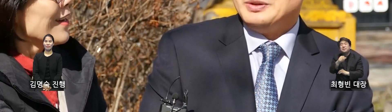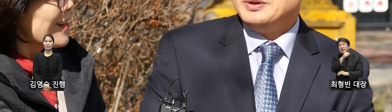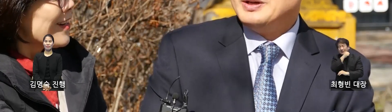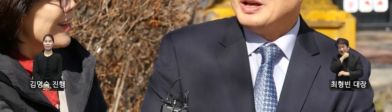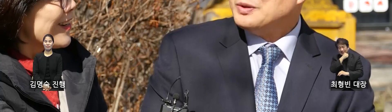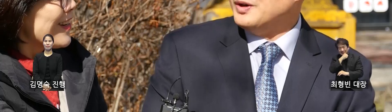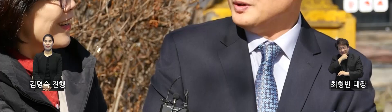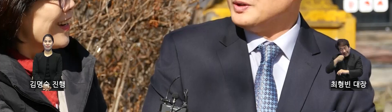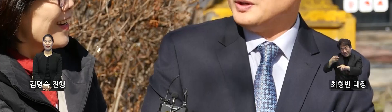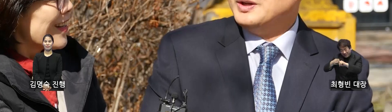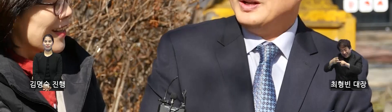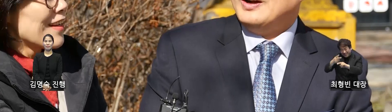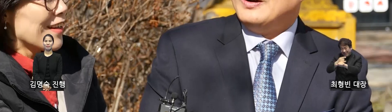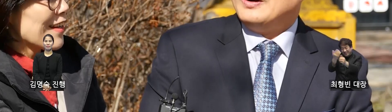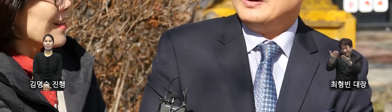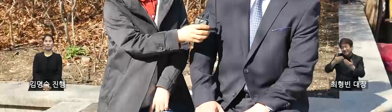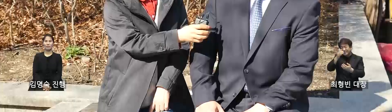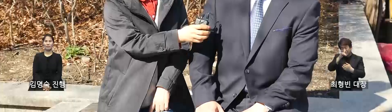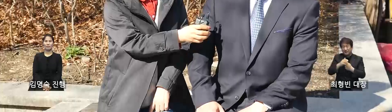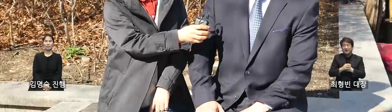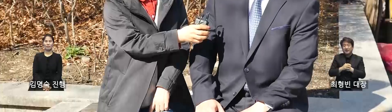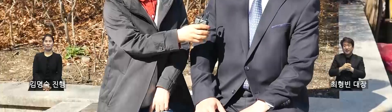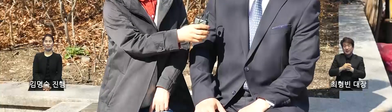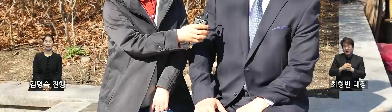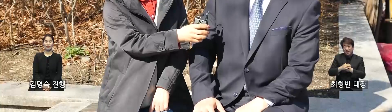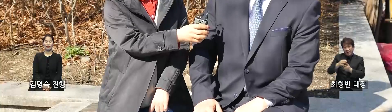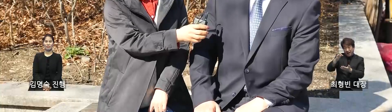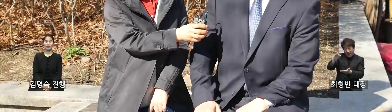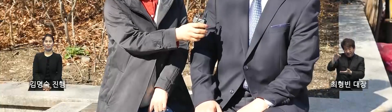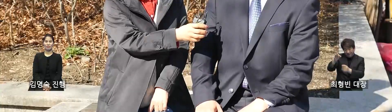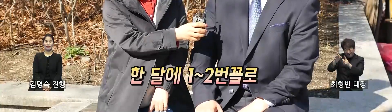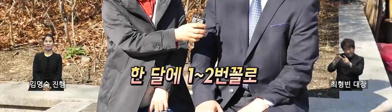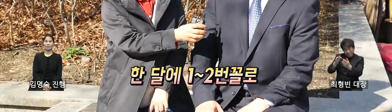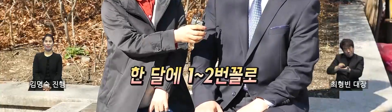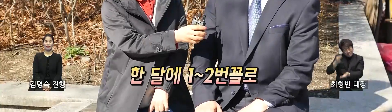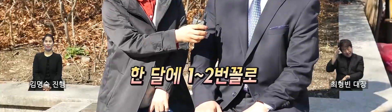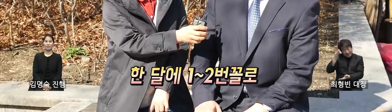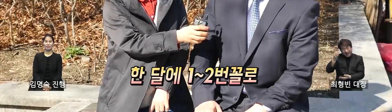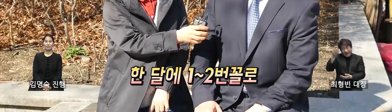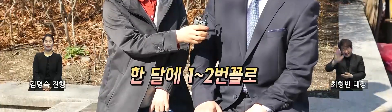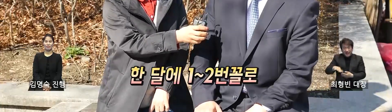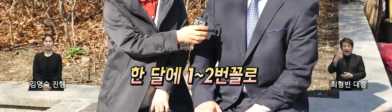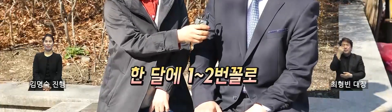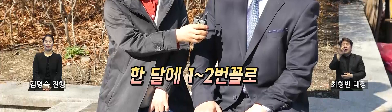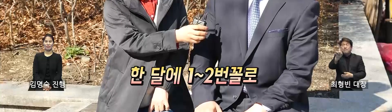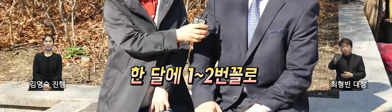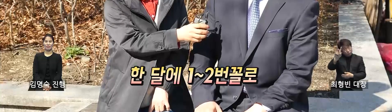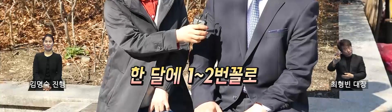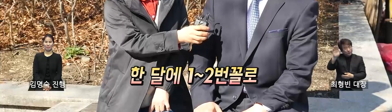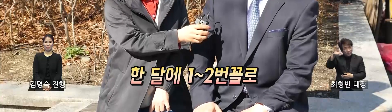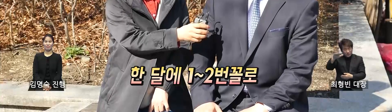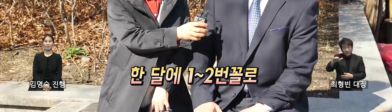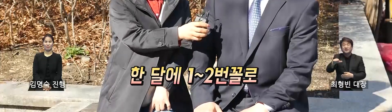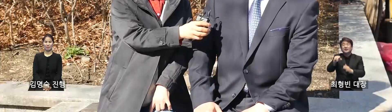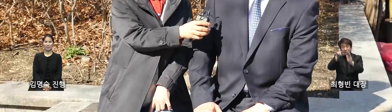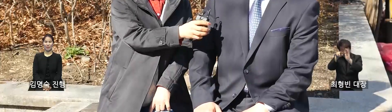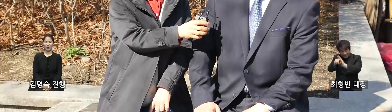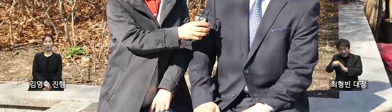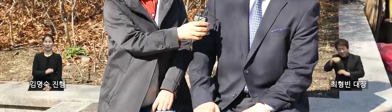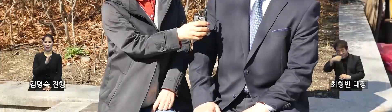요리를 해 줘요 그래서 어 가격은 부담스럽지만 그래도 판 달에 한두 번 정도는 찾아오겠습니다 어